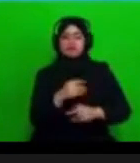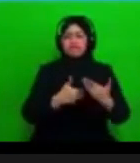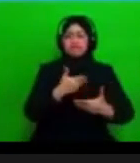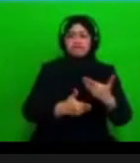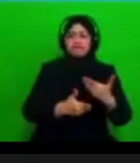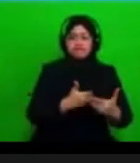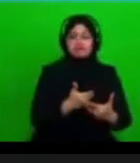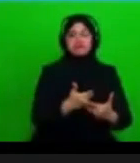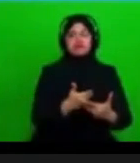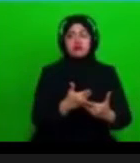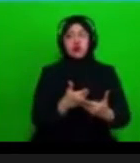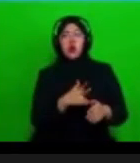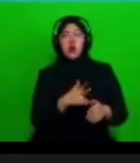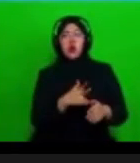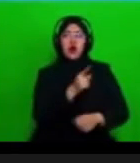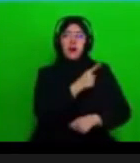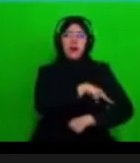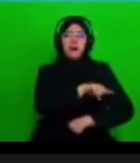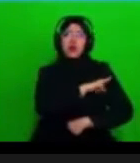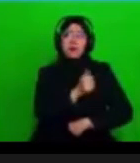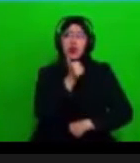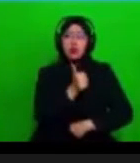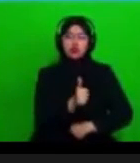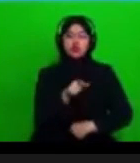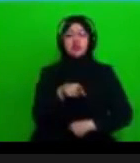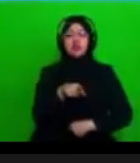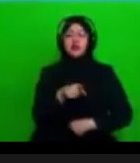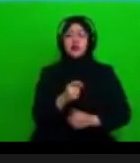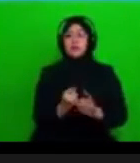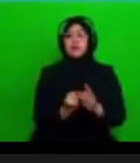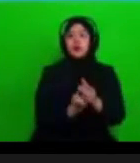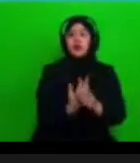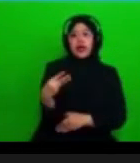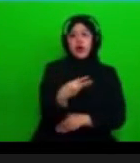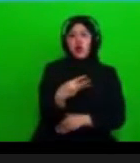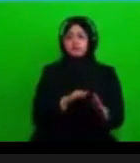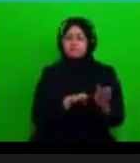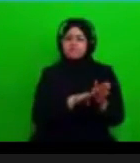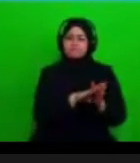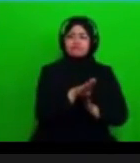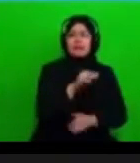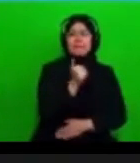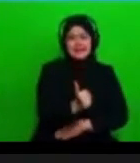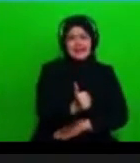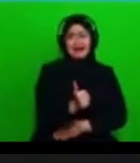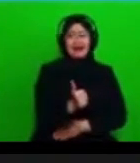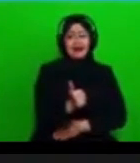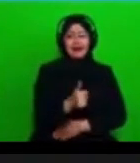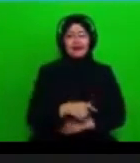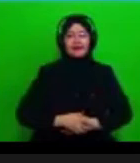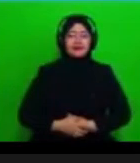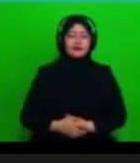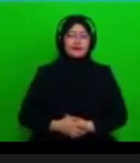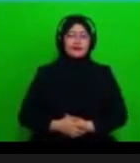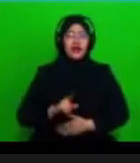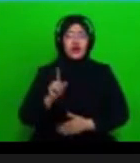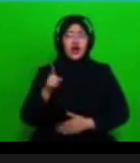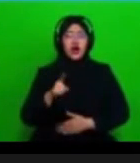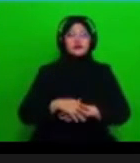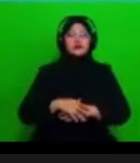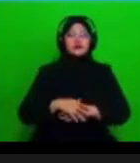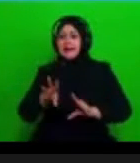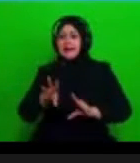meningkat produktivitasnya, daya saingnya, serta pertumbuhan ekonominya. Nah, ini yang harus kita perhatikan, serta